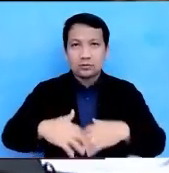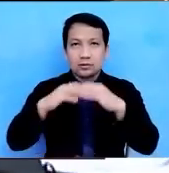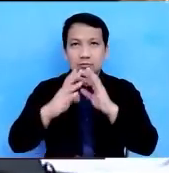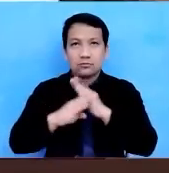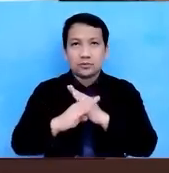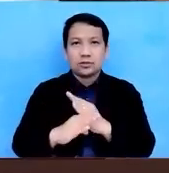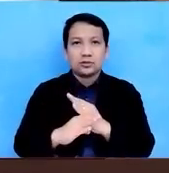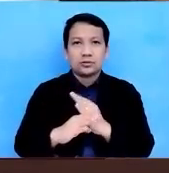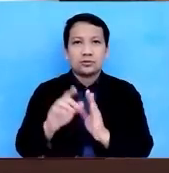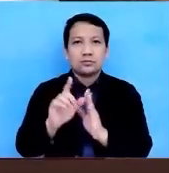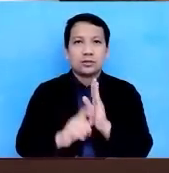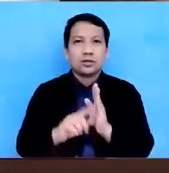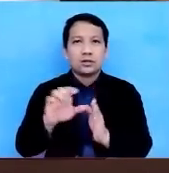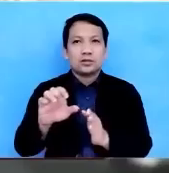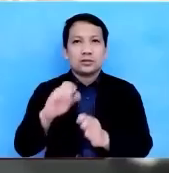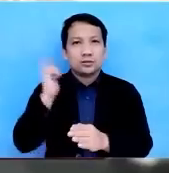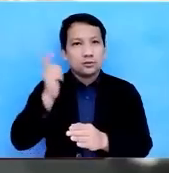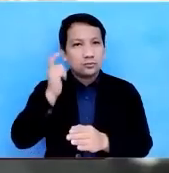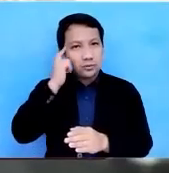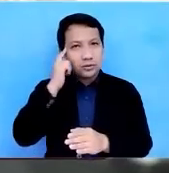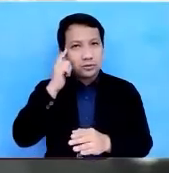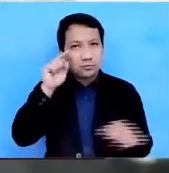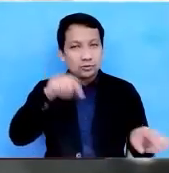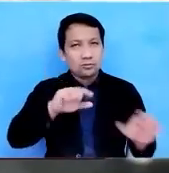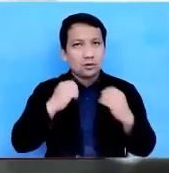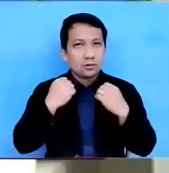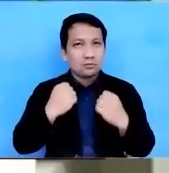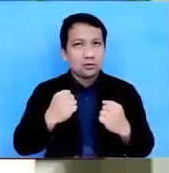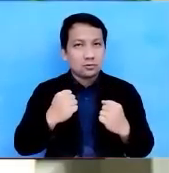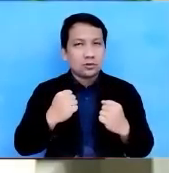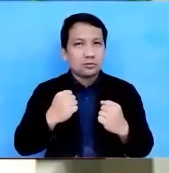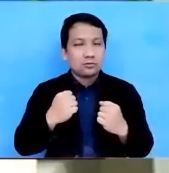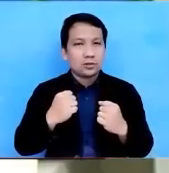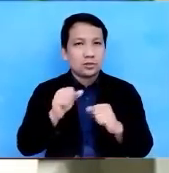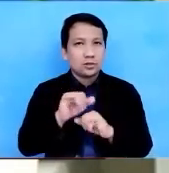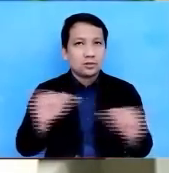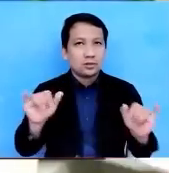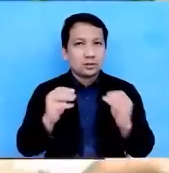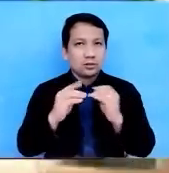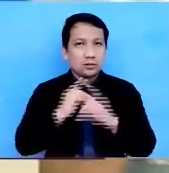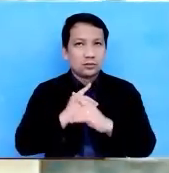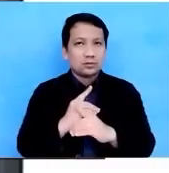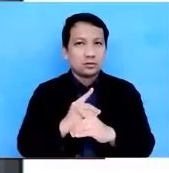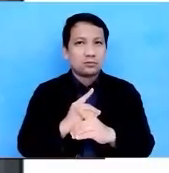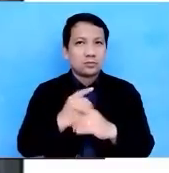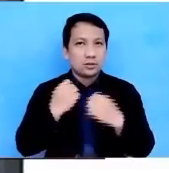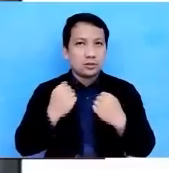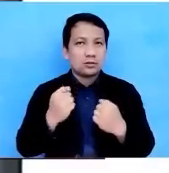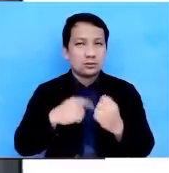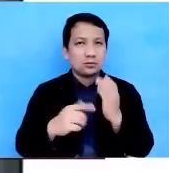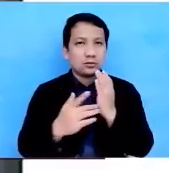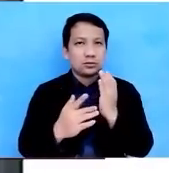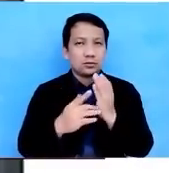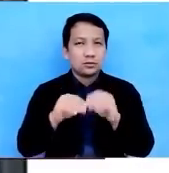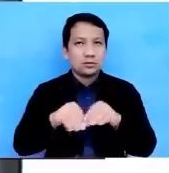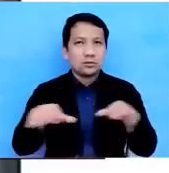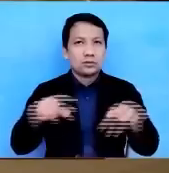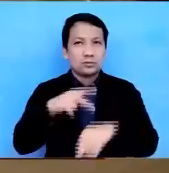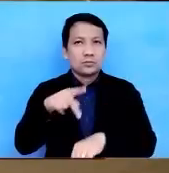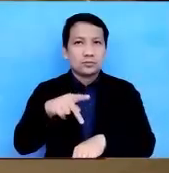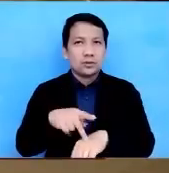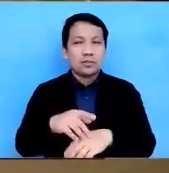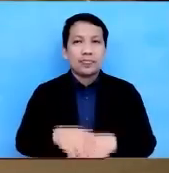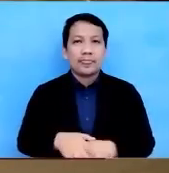at E-Governance Act. Layunin itong mapalakas ang ating cybersecurity defense at gawing matatag ang digital landscape ng bansa.